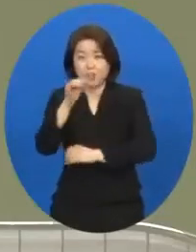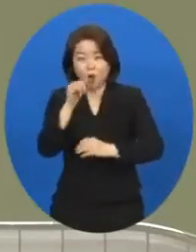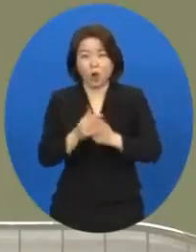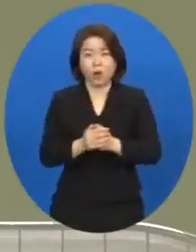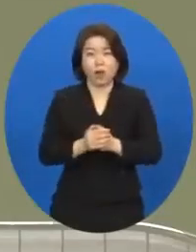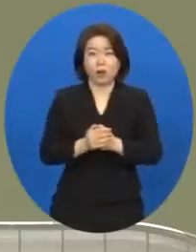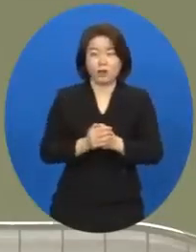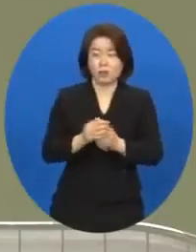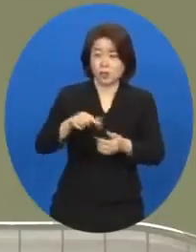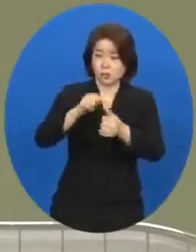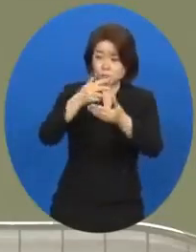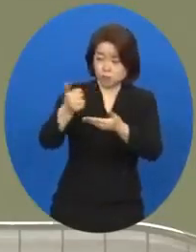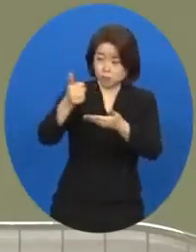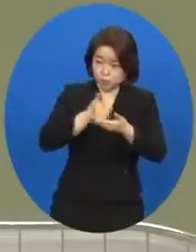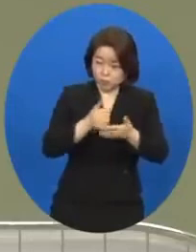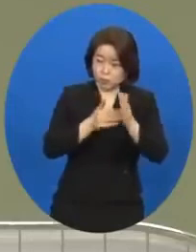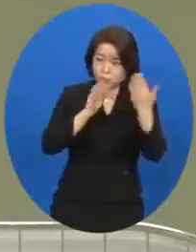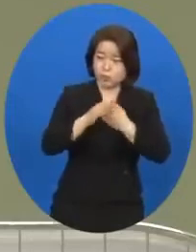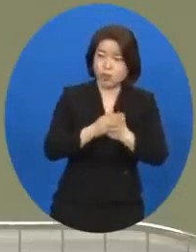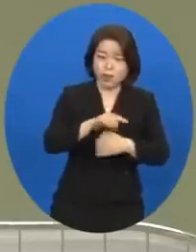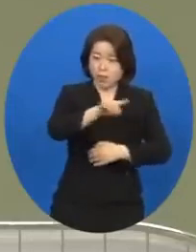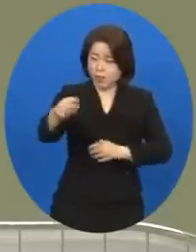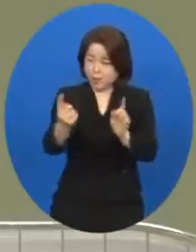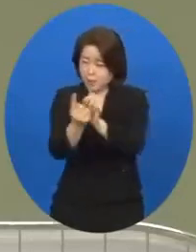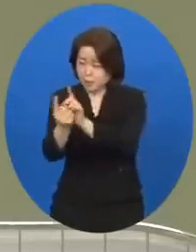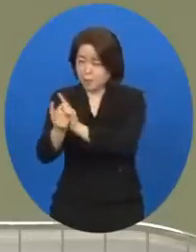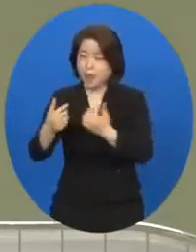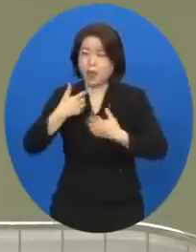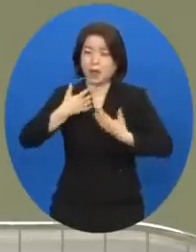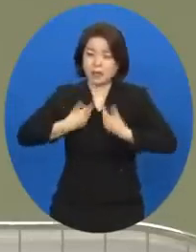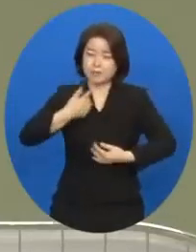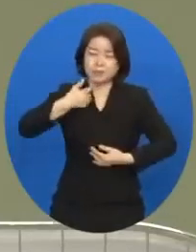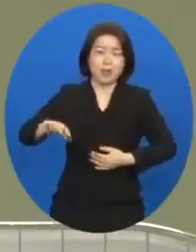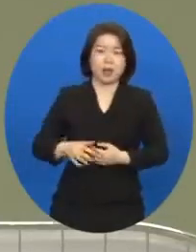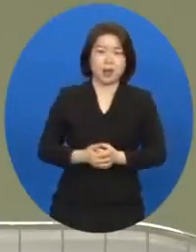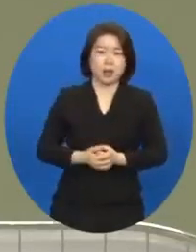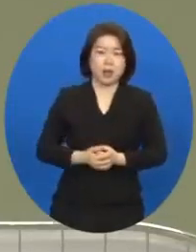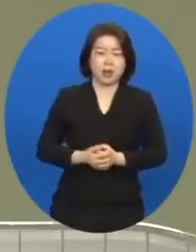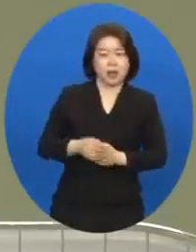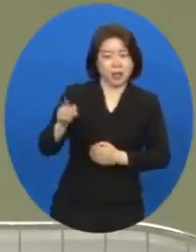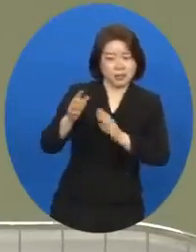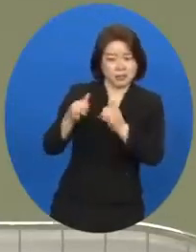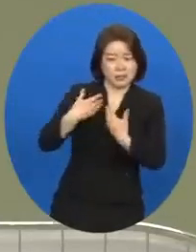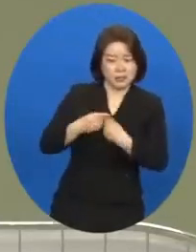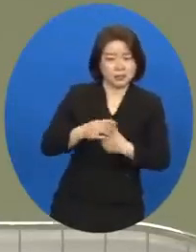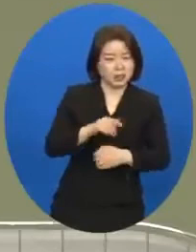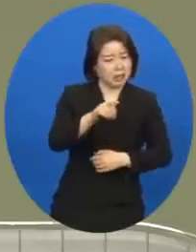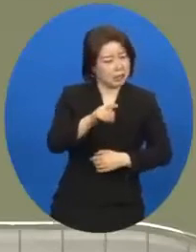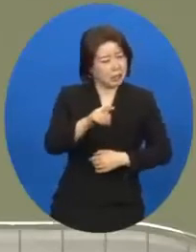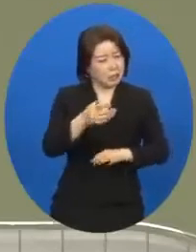실망한 적도 없다는 거예요. 야, 저 사람 참 실망했어. 아우, 저 사람 그런 줄